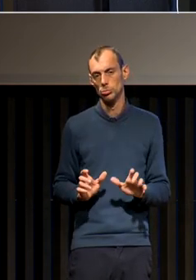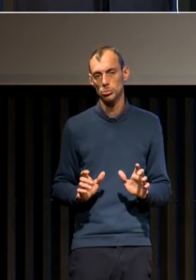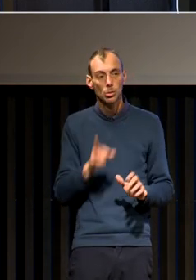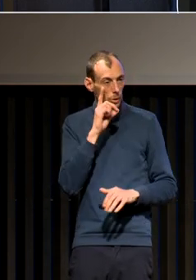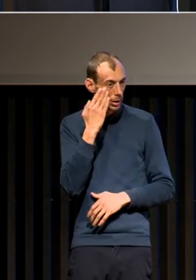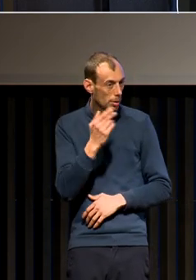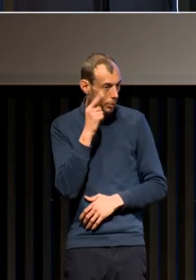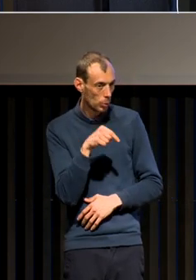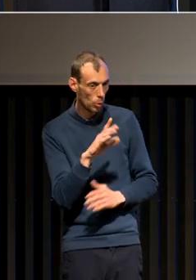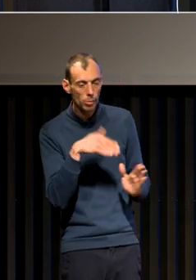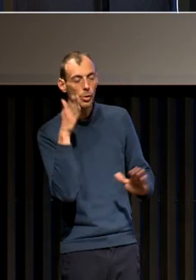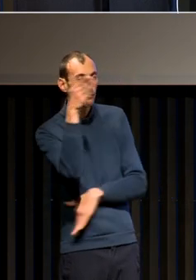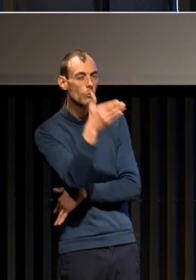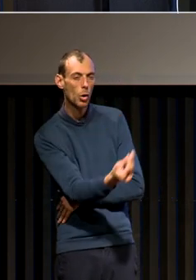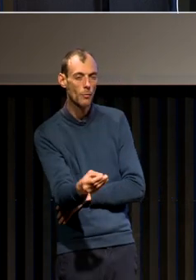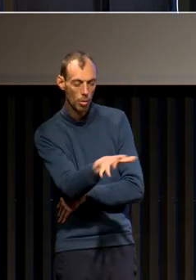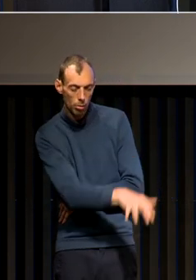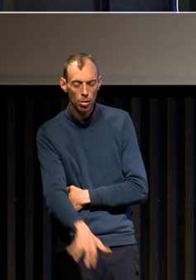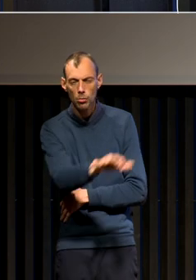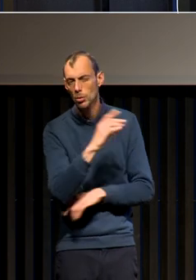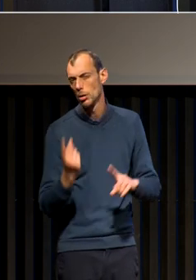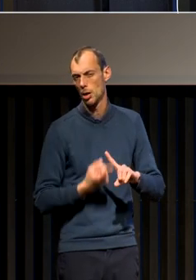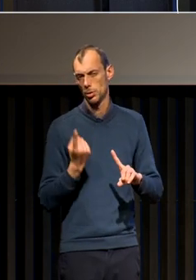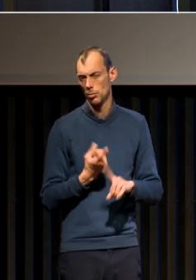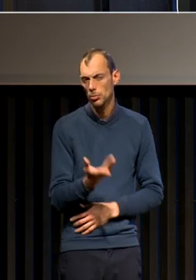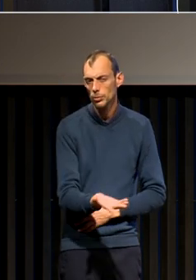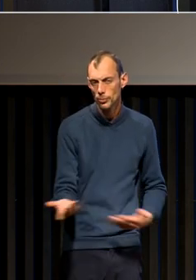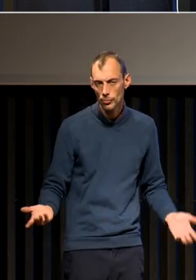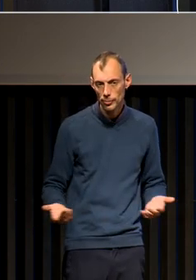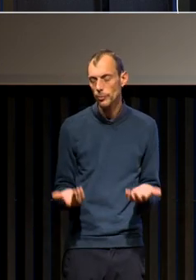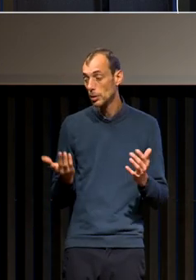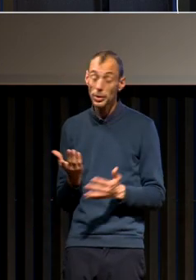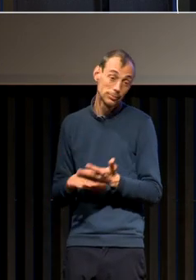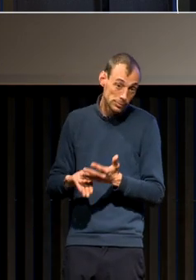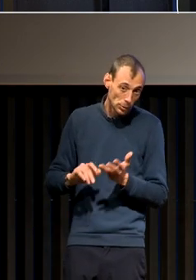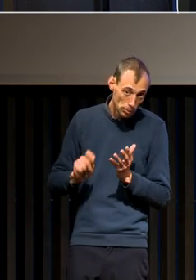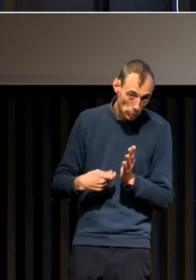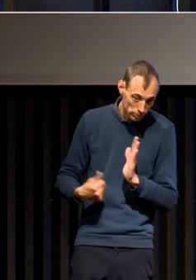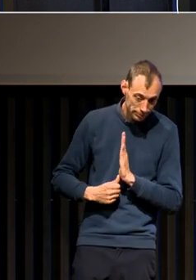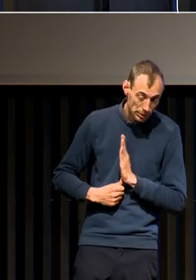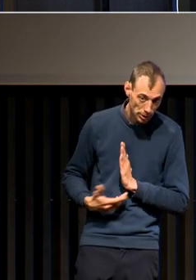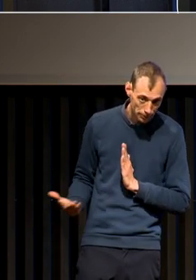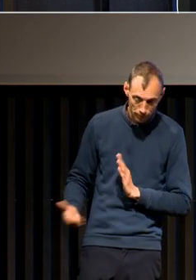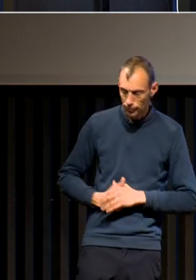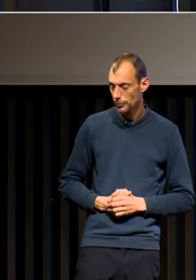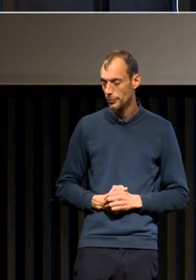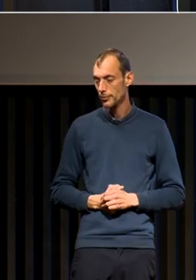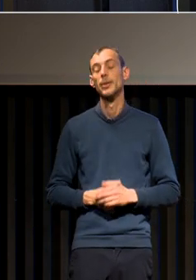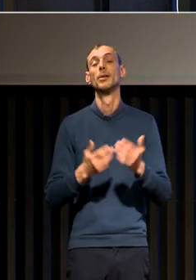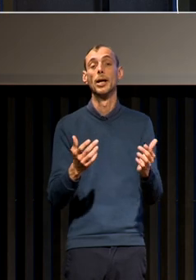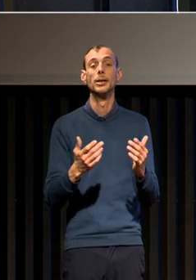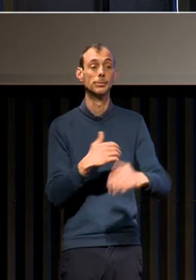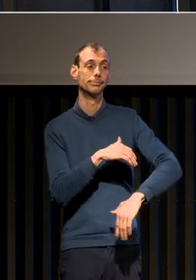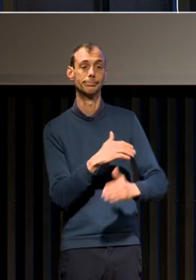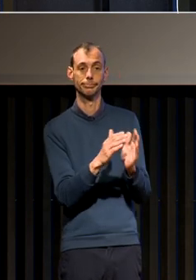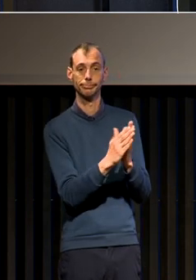les enfants, d'accord ? Leur identité, bien sûr. Et il faudra que le registre soit opérationnel, qui conserve toutes ces